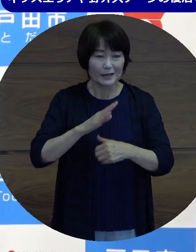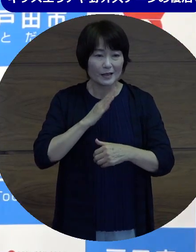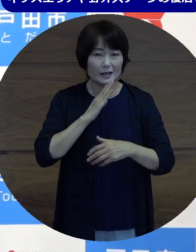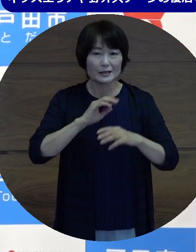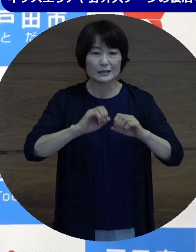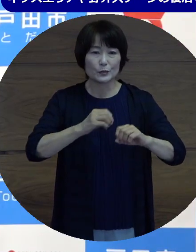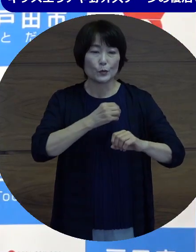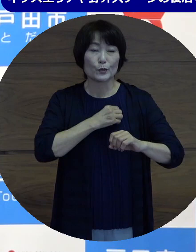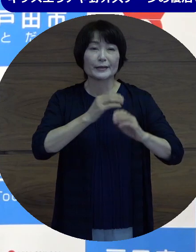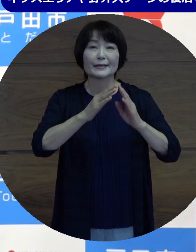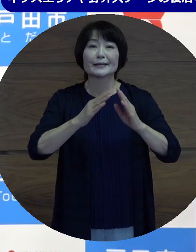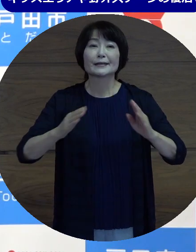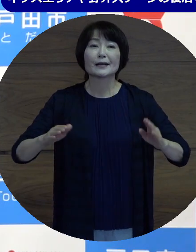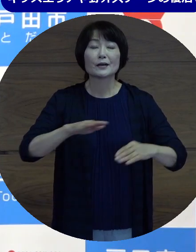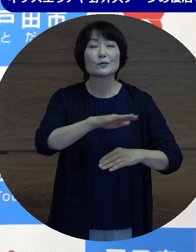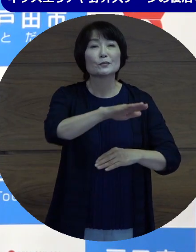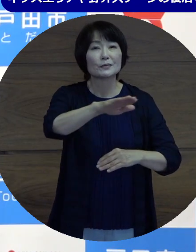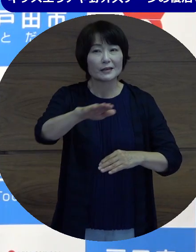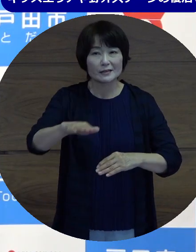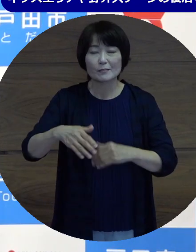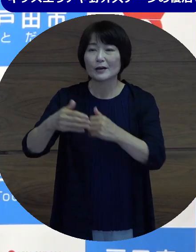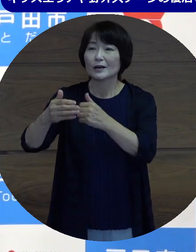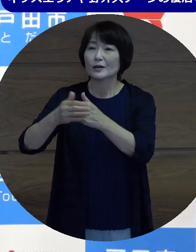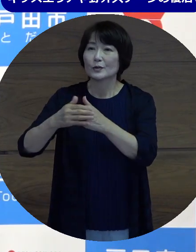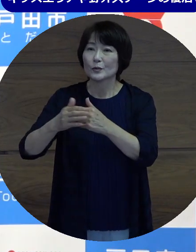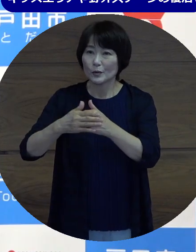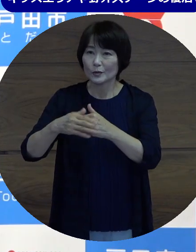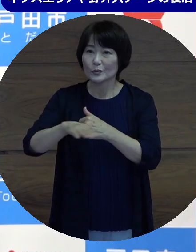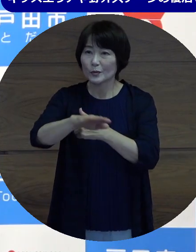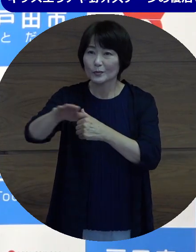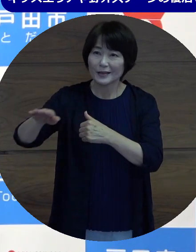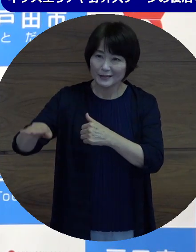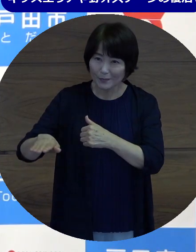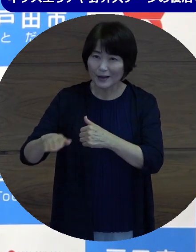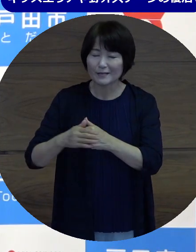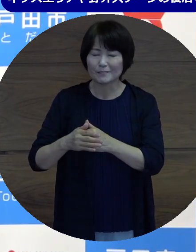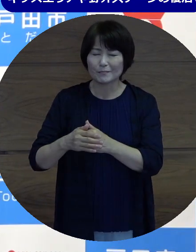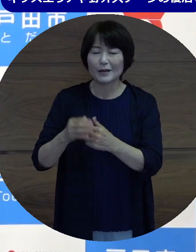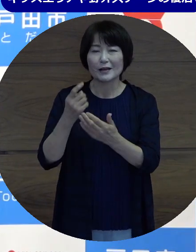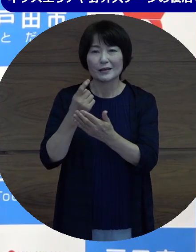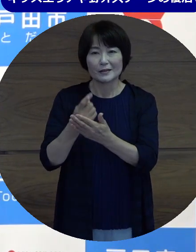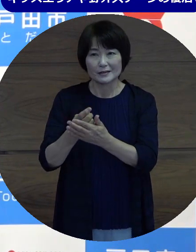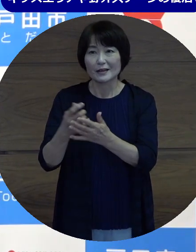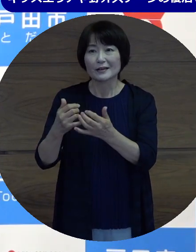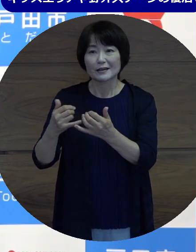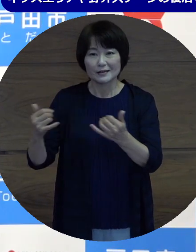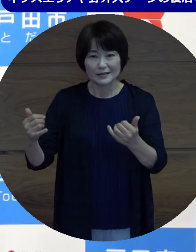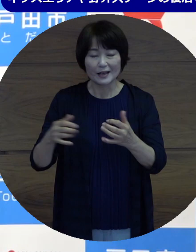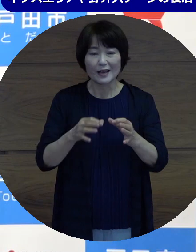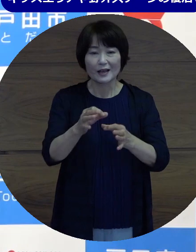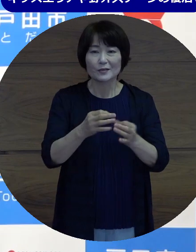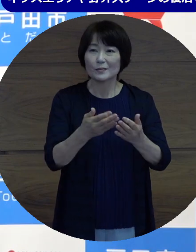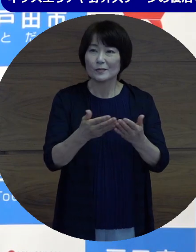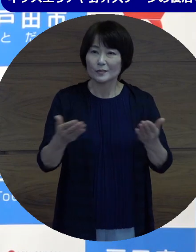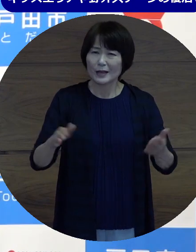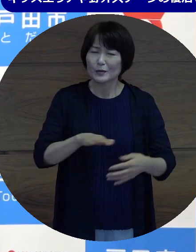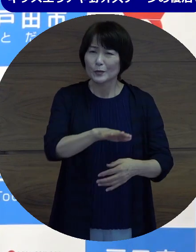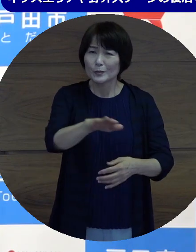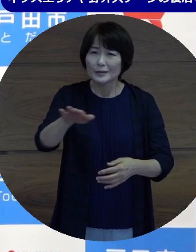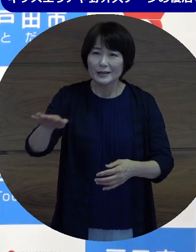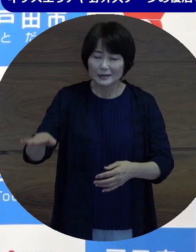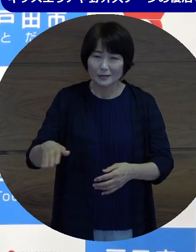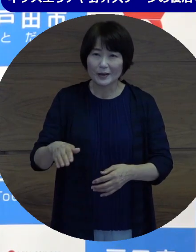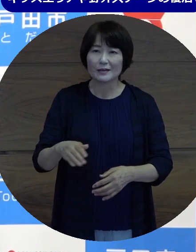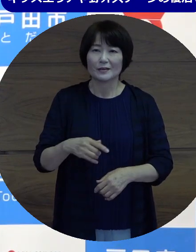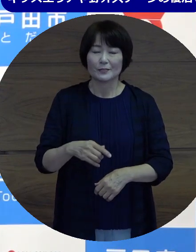員会の皆様、ご協賛いただきました皆様、ご出演ご出展をしていただきました皆様、その